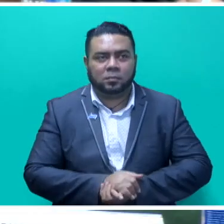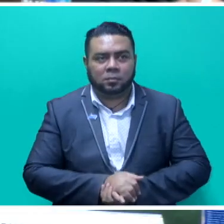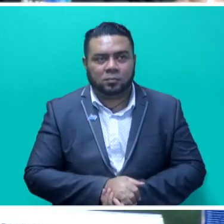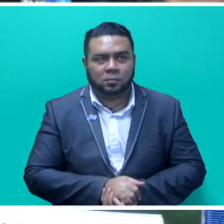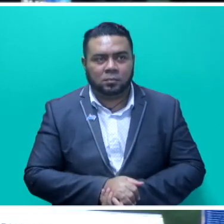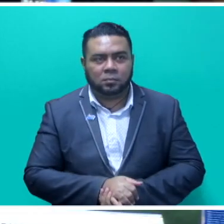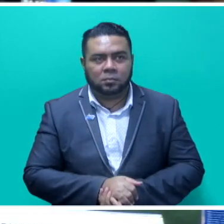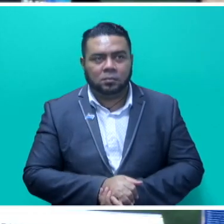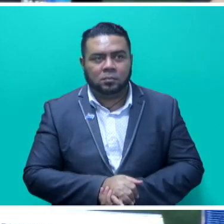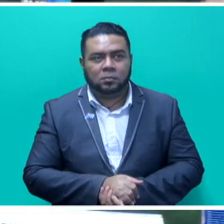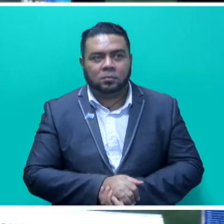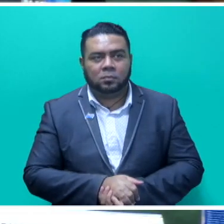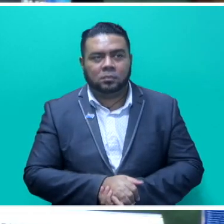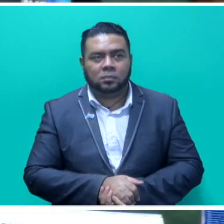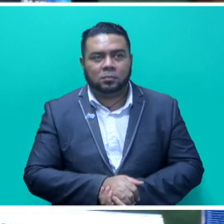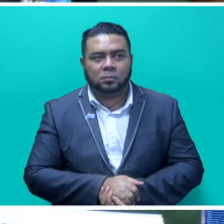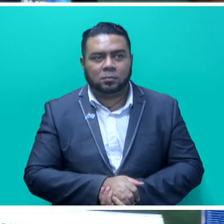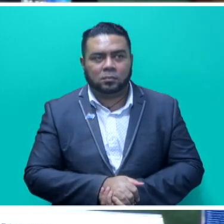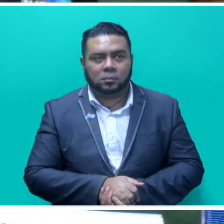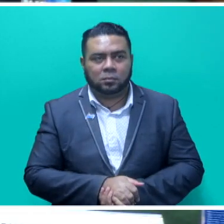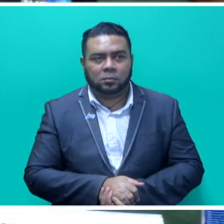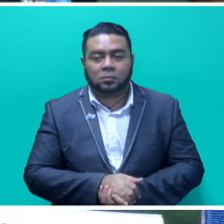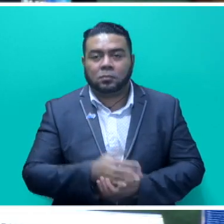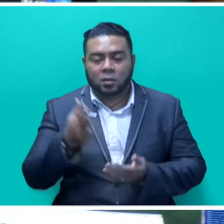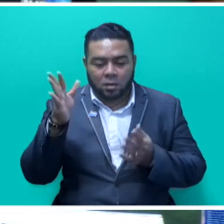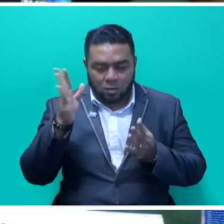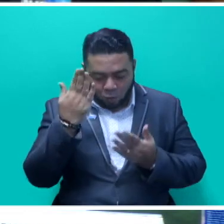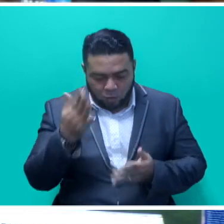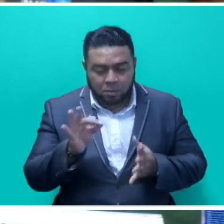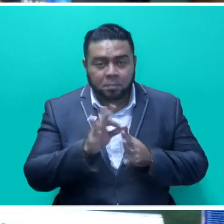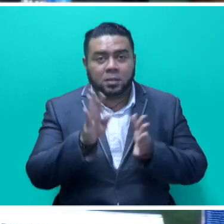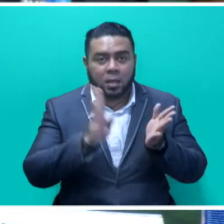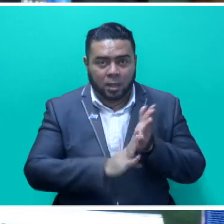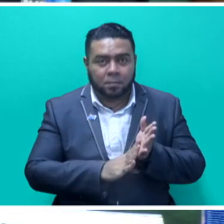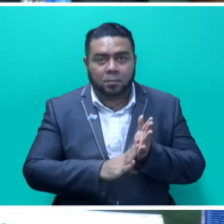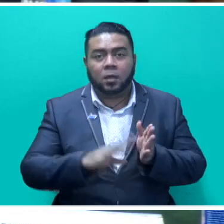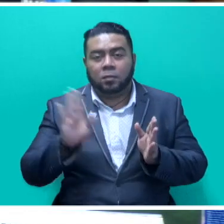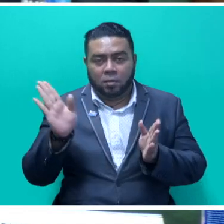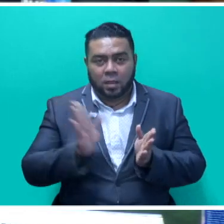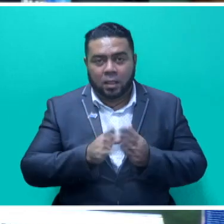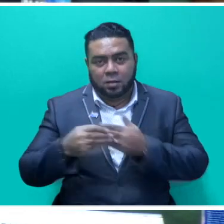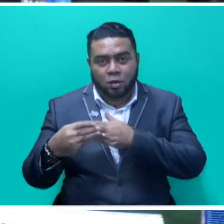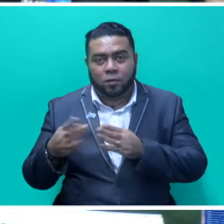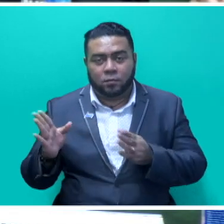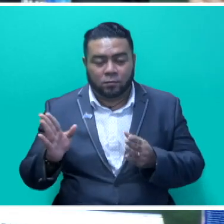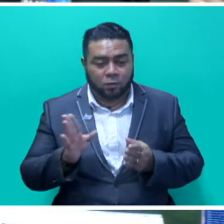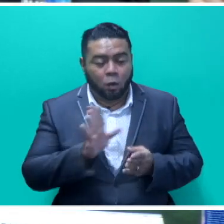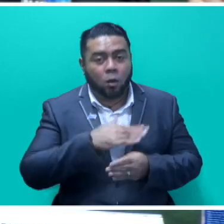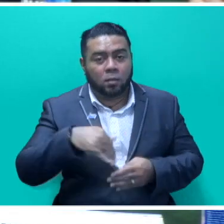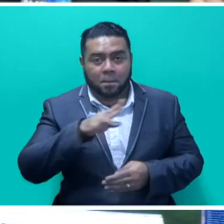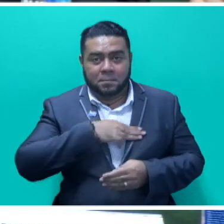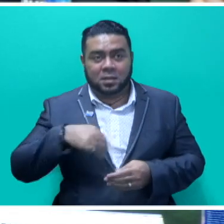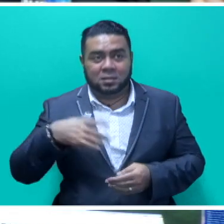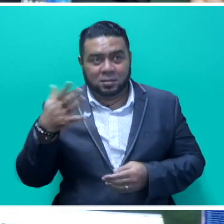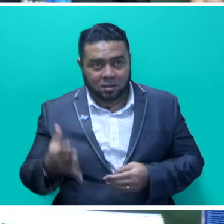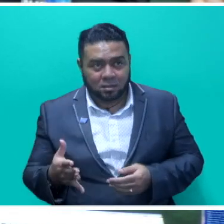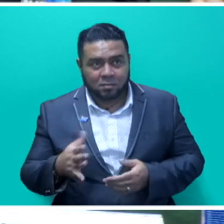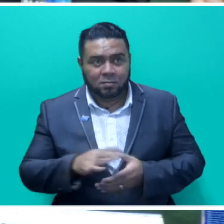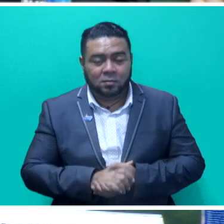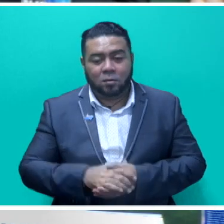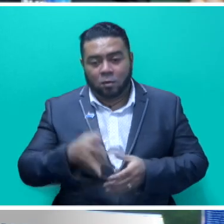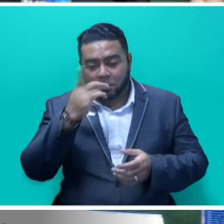प्रधानमंत्री जी श्री रमुका, हमारे अन्य साथीगण, मिनिस्टर हैं इस तरफ जो बैठे